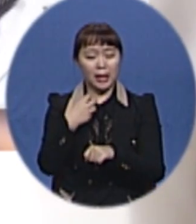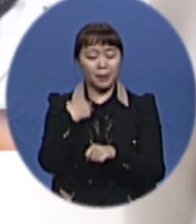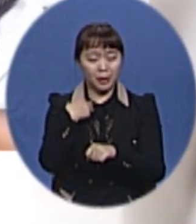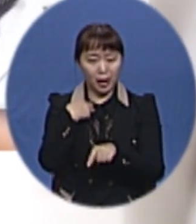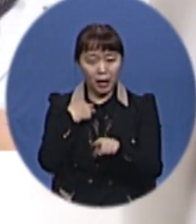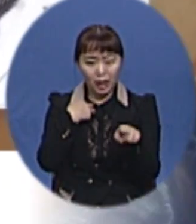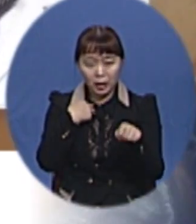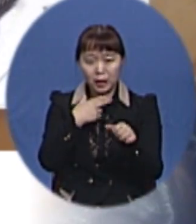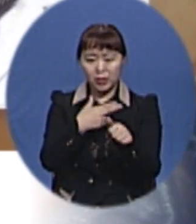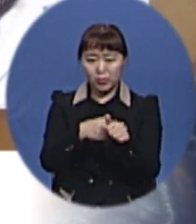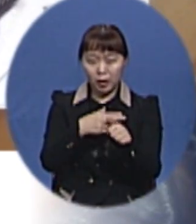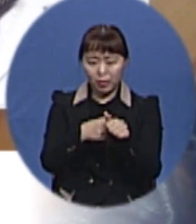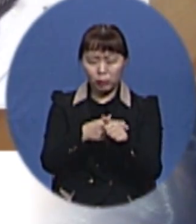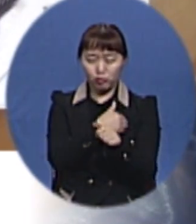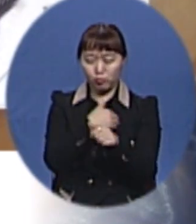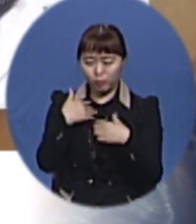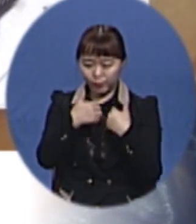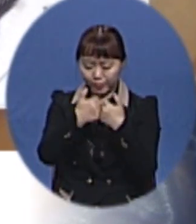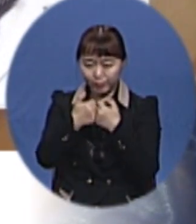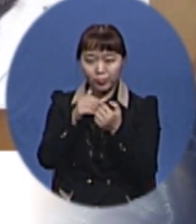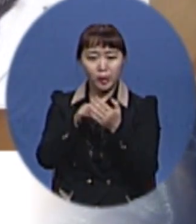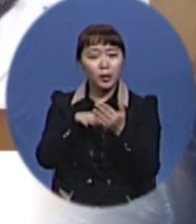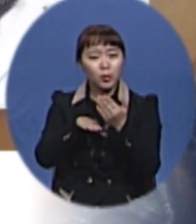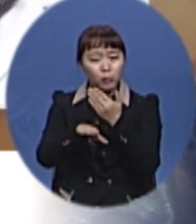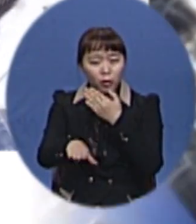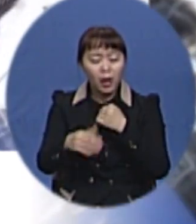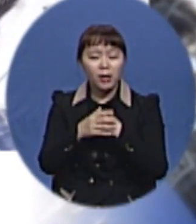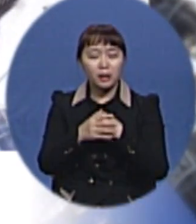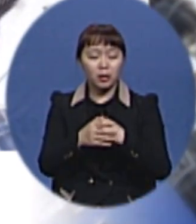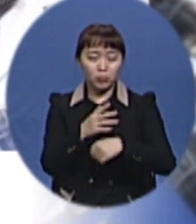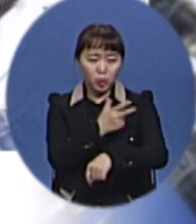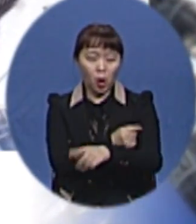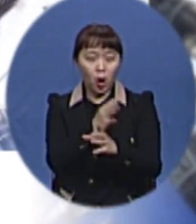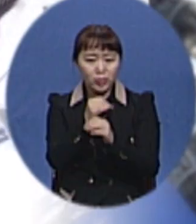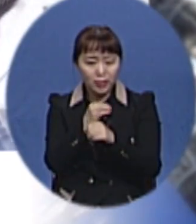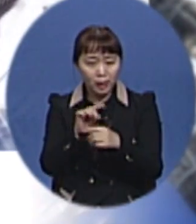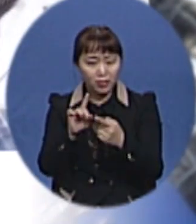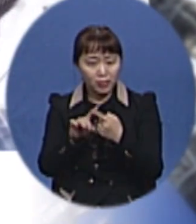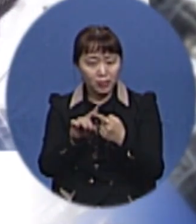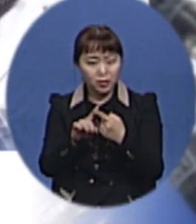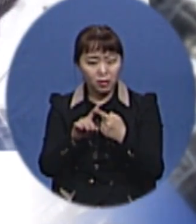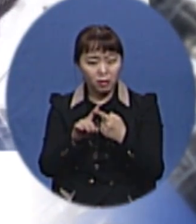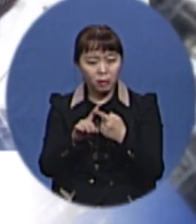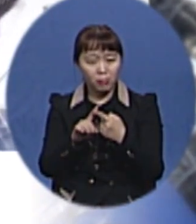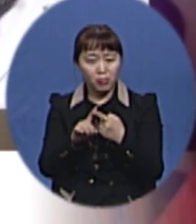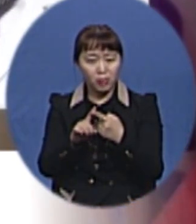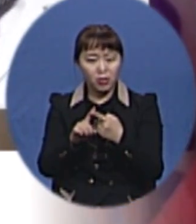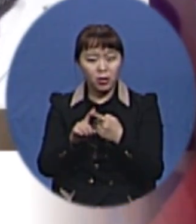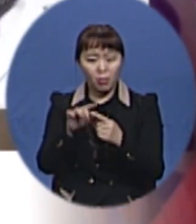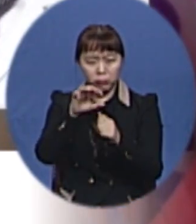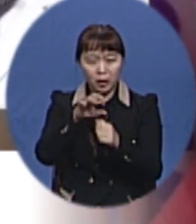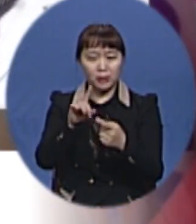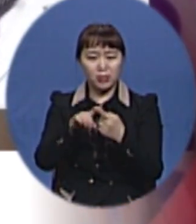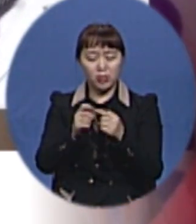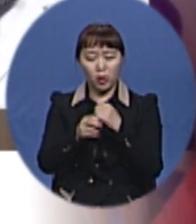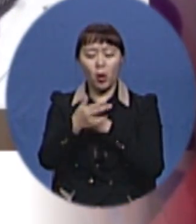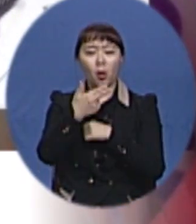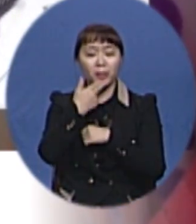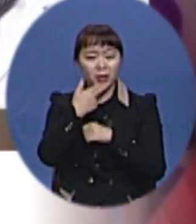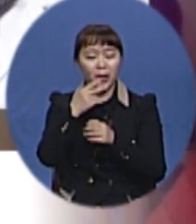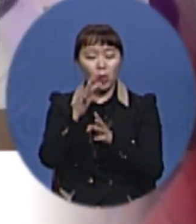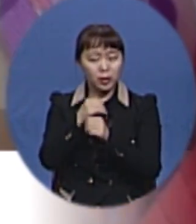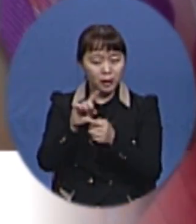담당 임상과 선생님과 충분히 논의를 하셔서 접종 시기를 이 면역 억제제에서 영향을 받지 않는